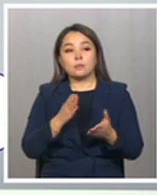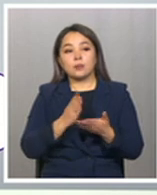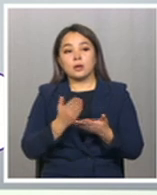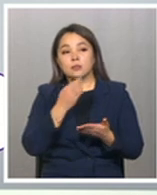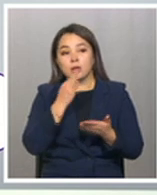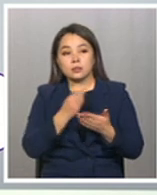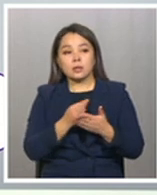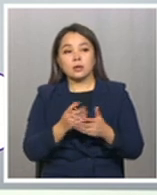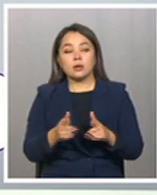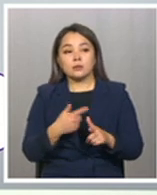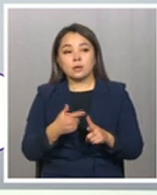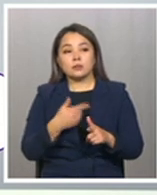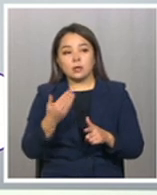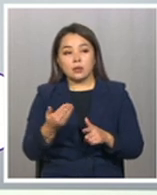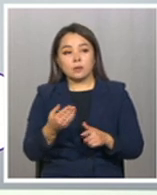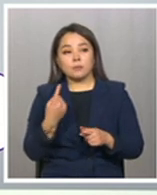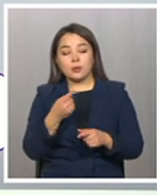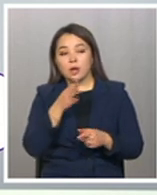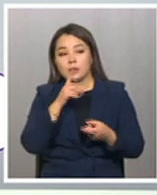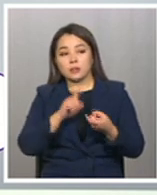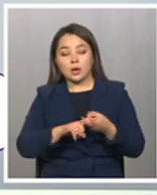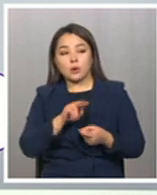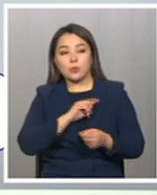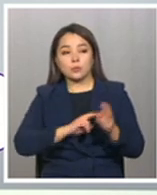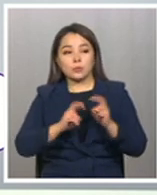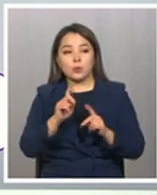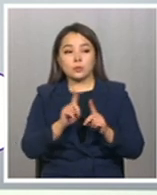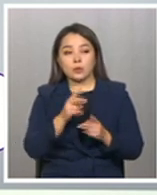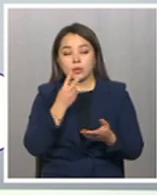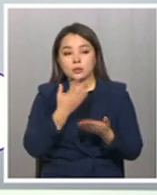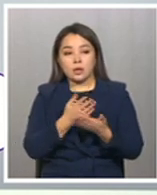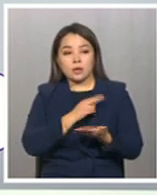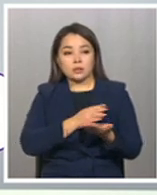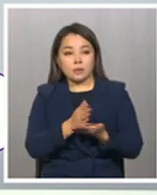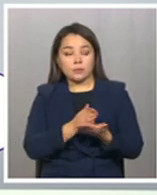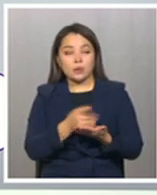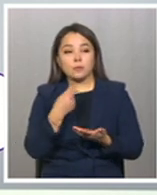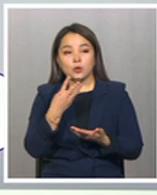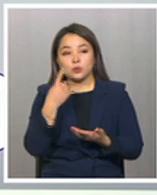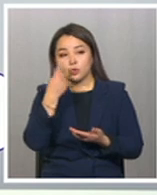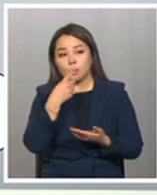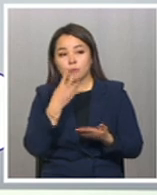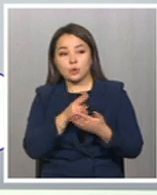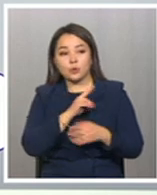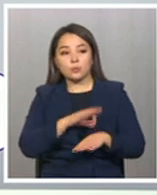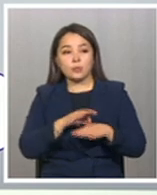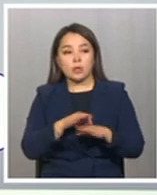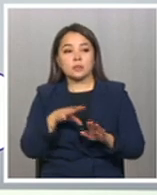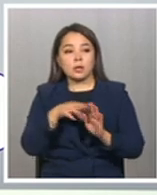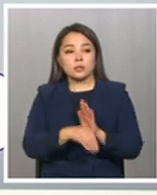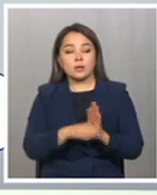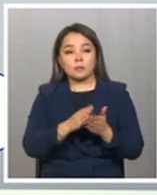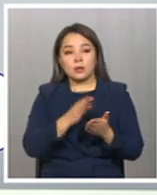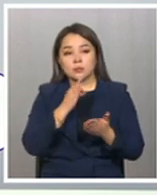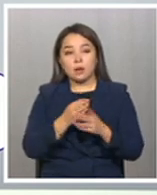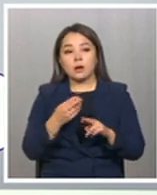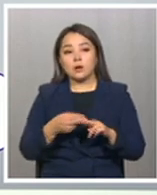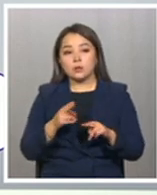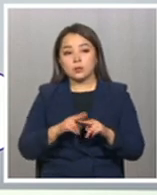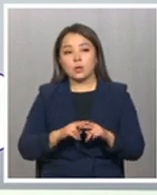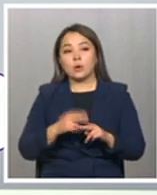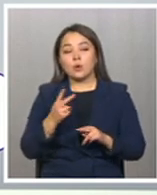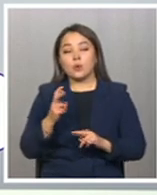да бұл бір мезгілде өндірістік қызмет пен қызмет көрсетудің бірнеше түрін жүргізу мүмкіндігіне ие деген сөз. Ал